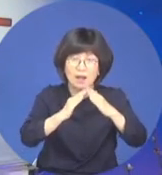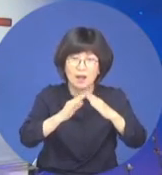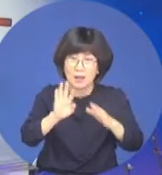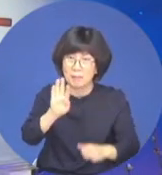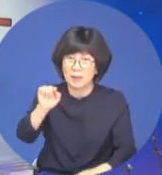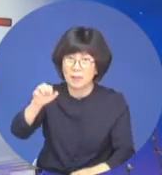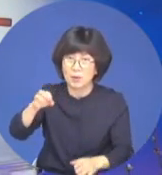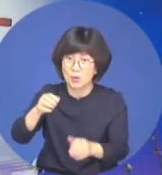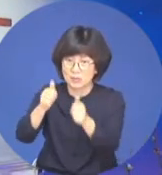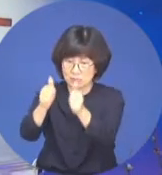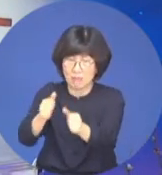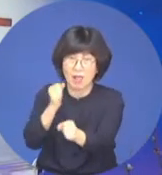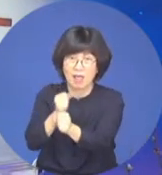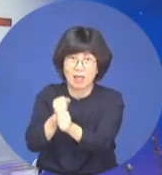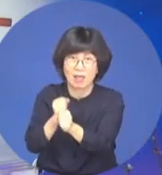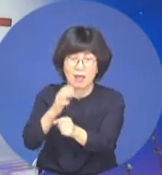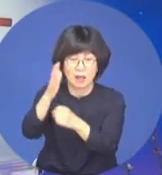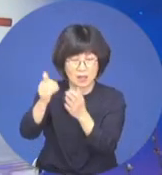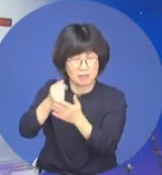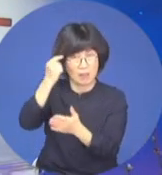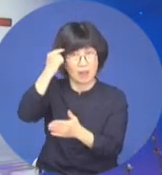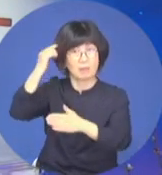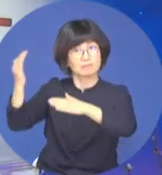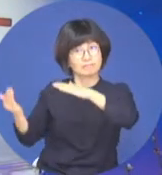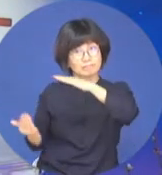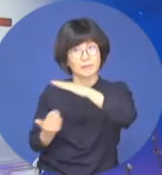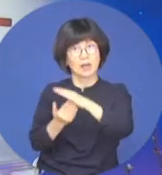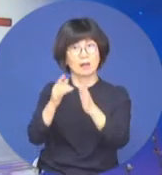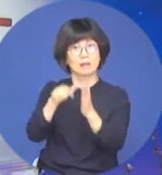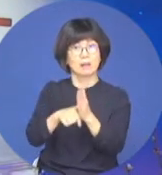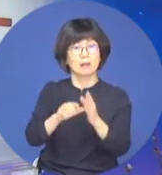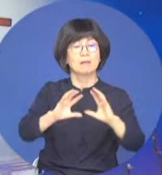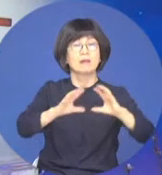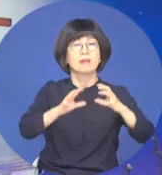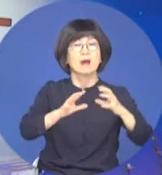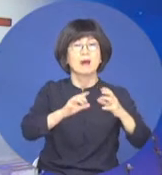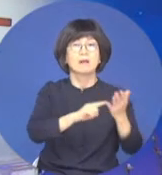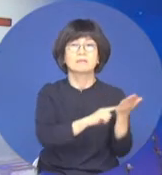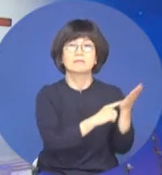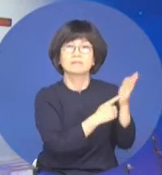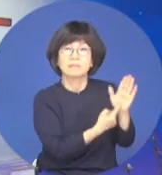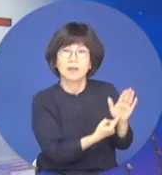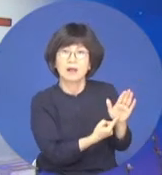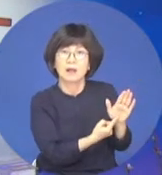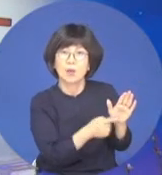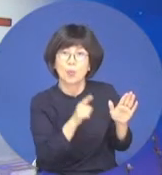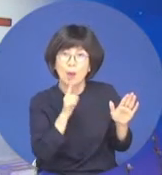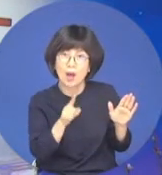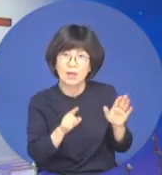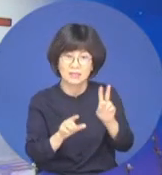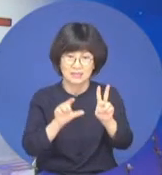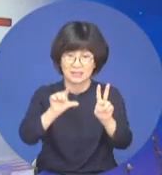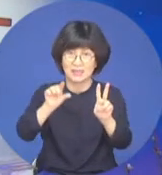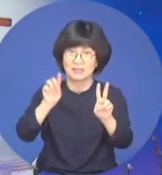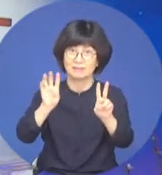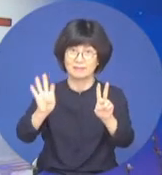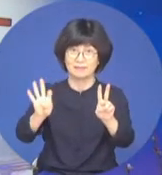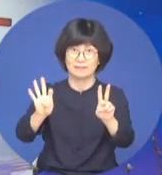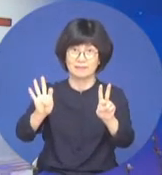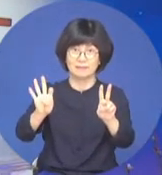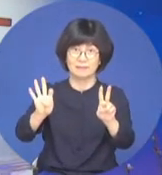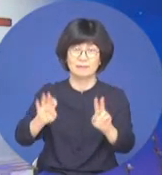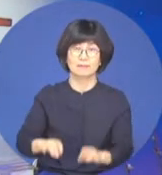하나님의 뜻을 이룰 때에 세상에 나타나는 현상을 설명했어요. 2장 14절에 보면 이렇게 말씀하고